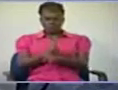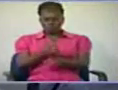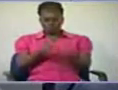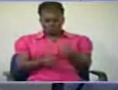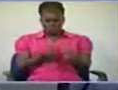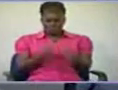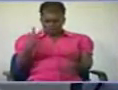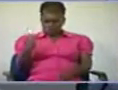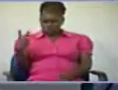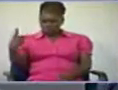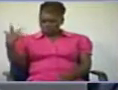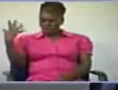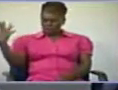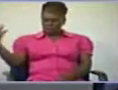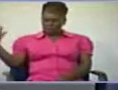malipo